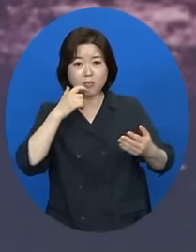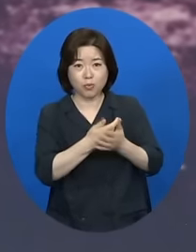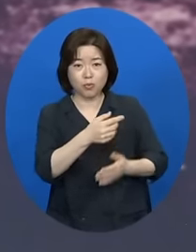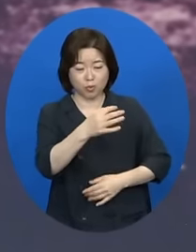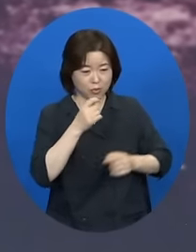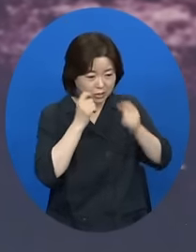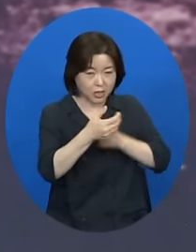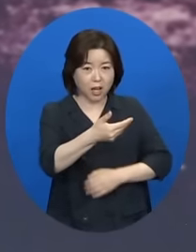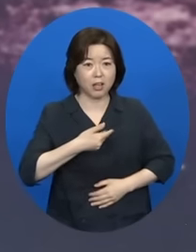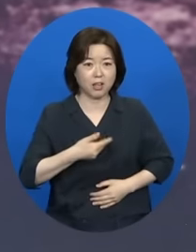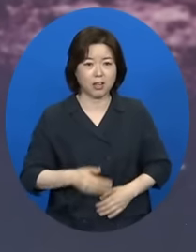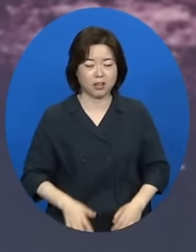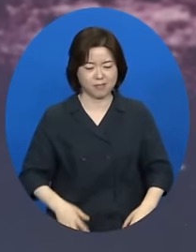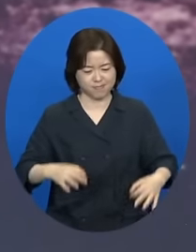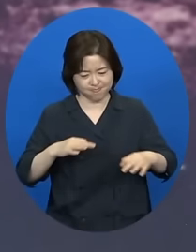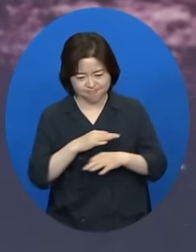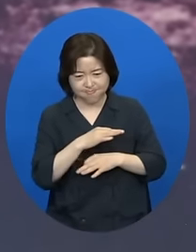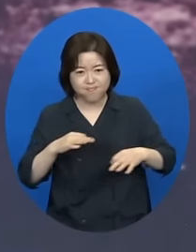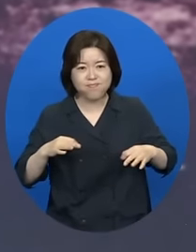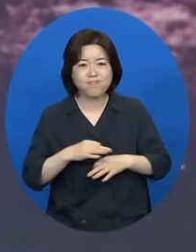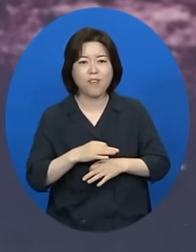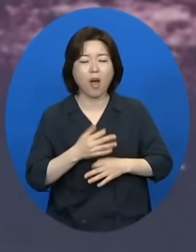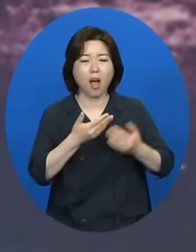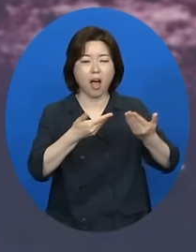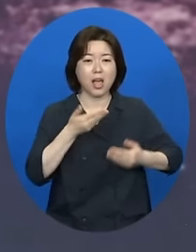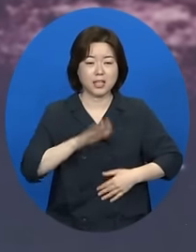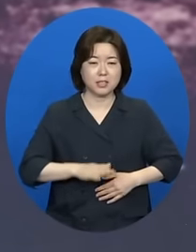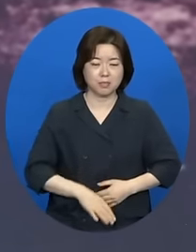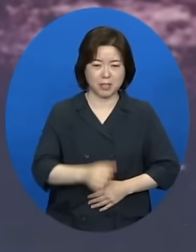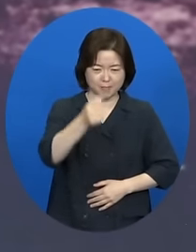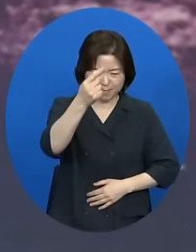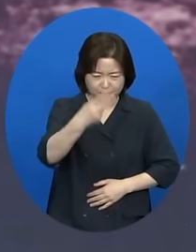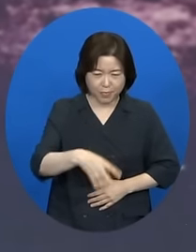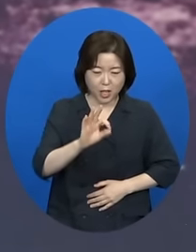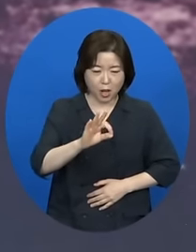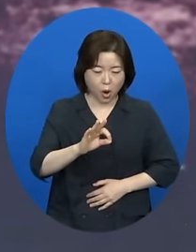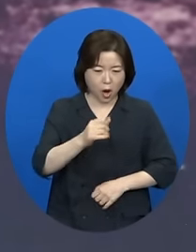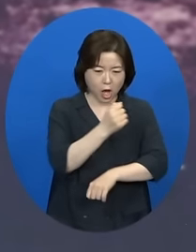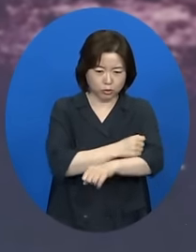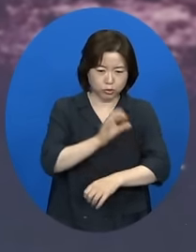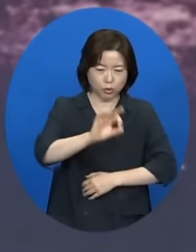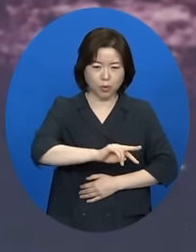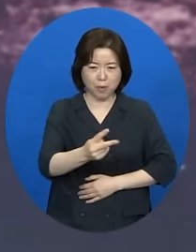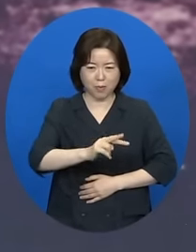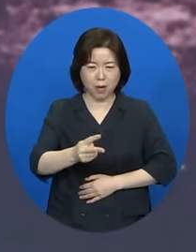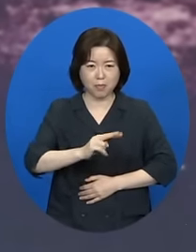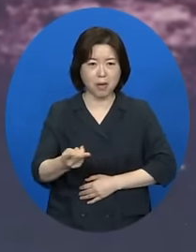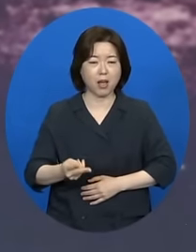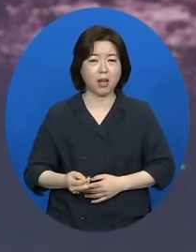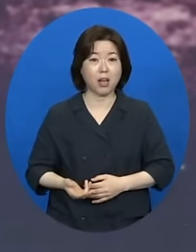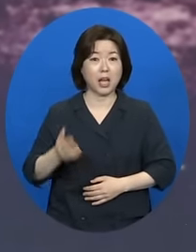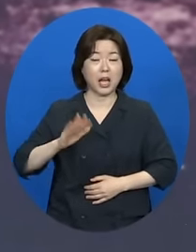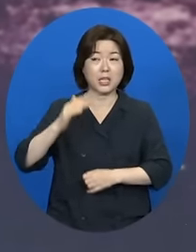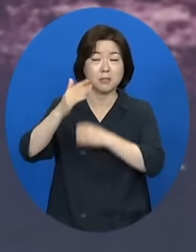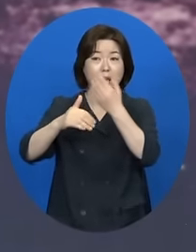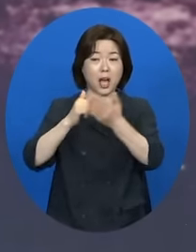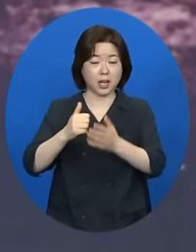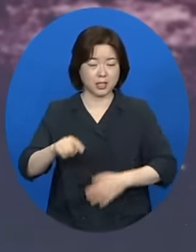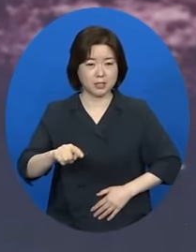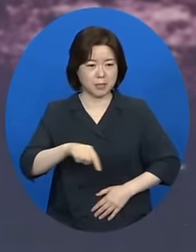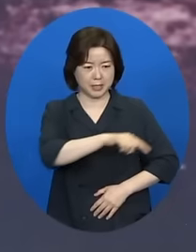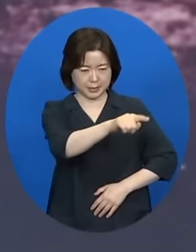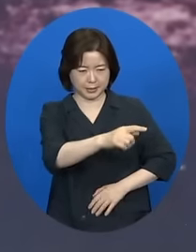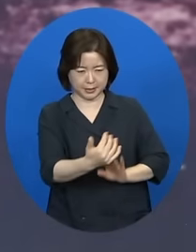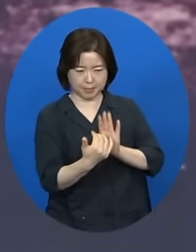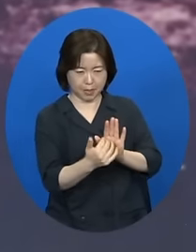불의한 상황 속에 계속 처해 있었지만 10번이나 품삯을 바꾸는 그러나 하나님이 그를 막으사 나를 해치지 못하게